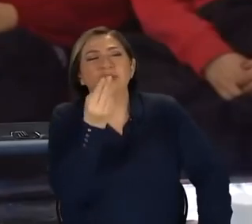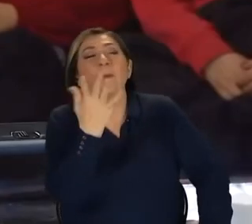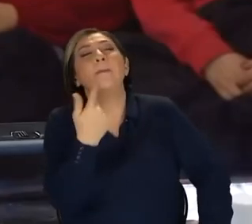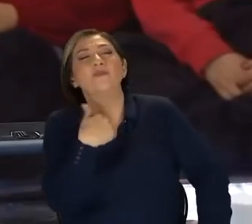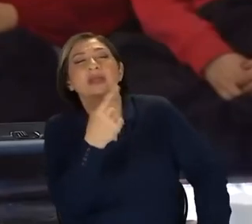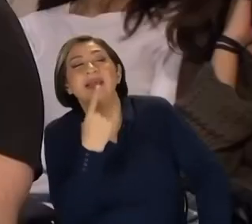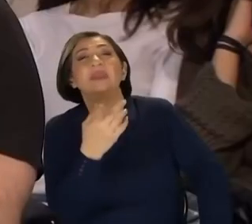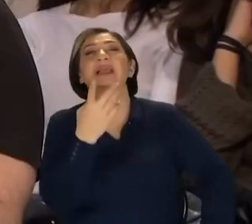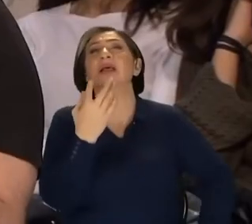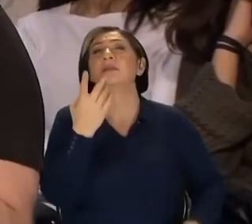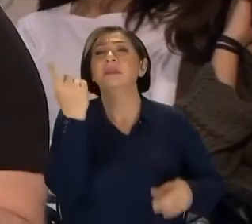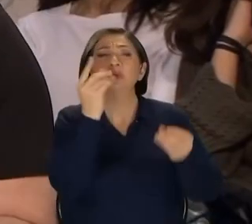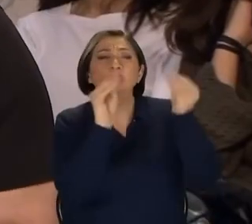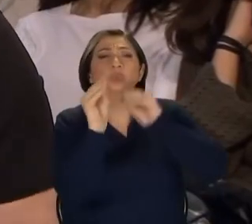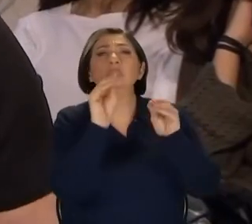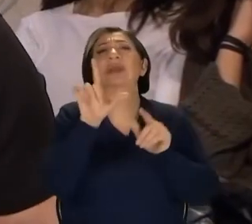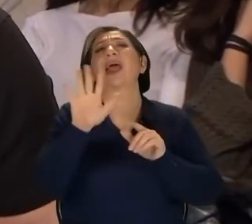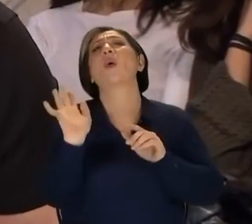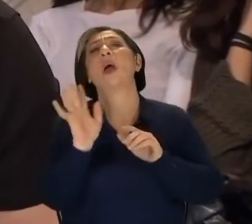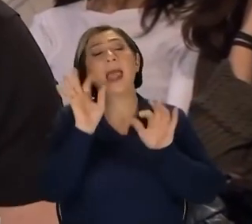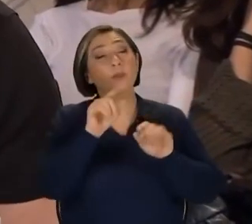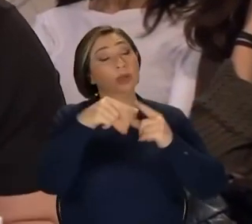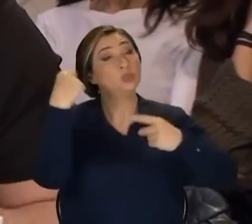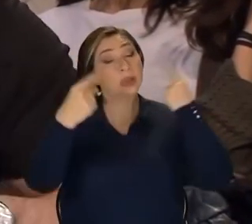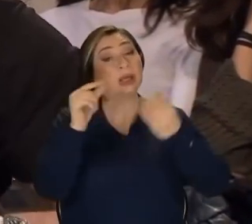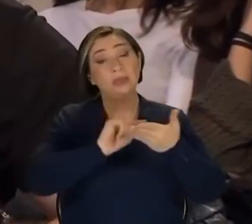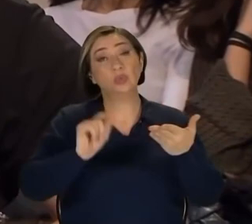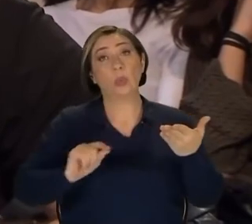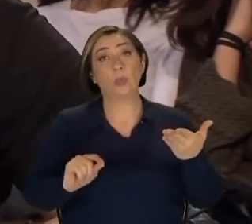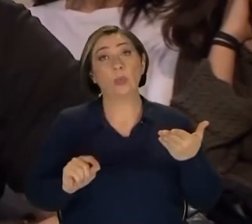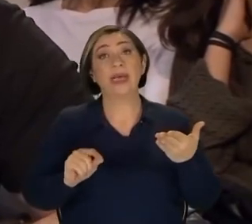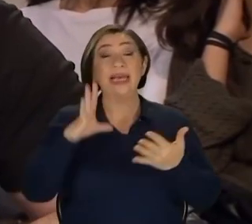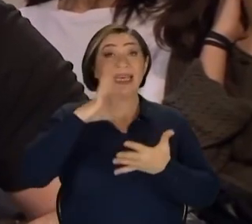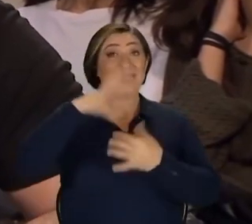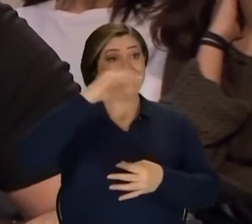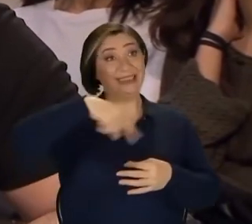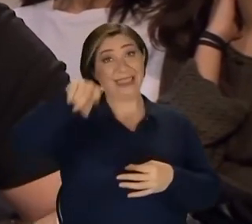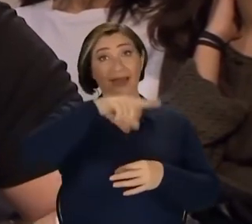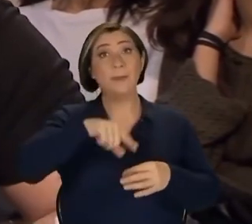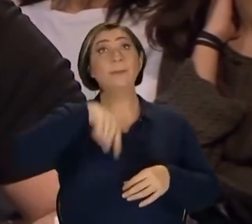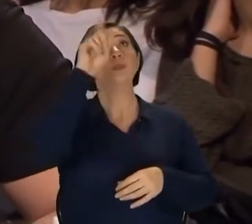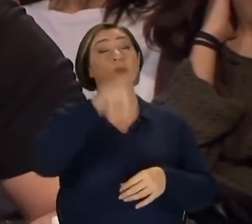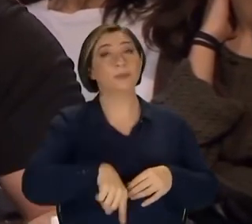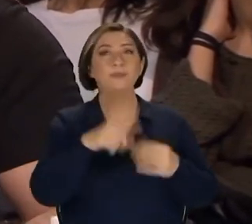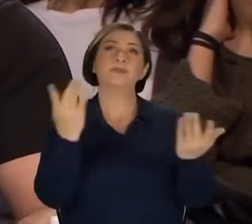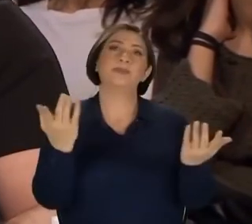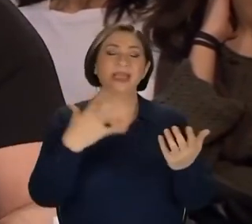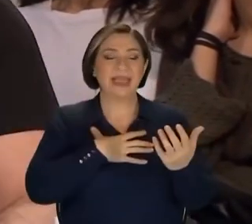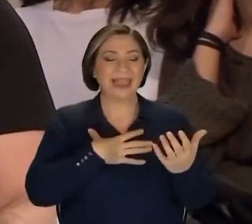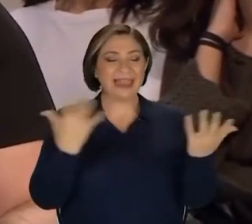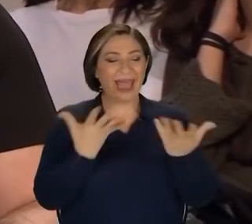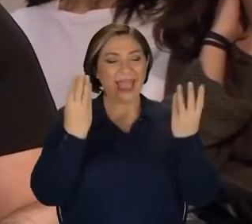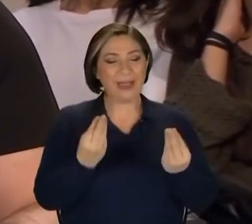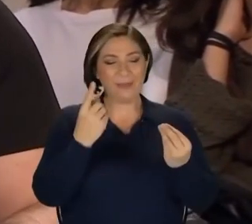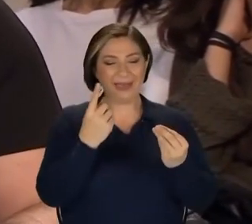ama ben buna diyeyim ki falan diye bir süs değil. Hep bunları düşünerek yazıyorum. Yani insanlar hep güne kendilerinin daha